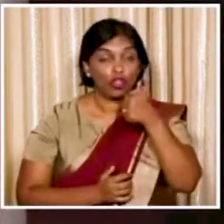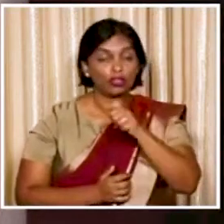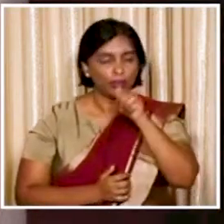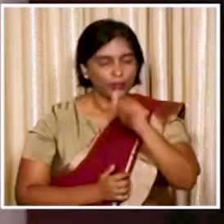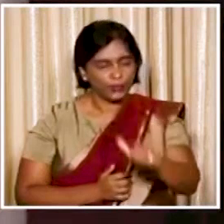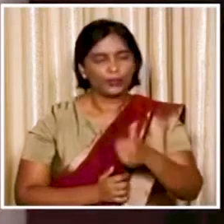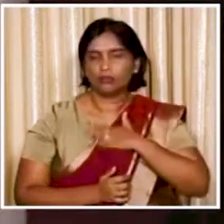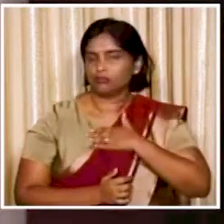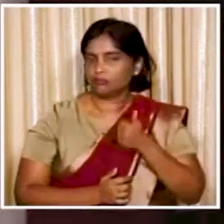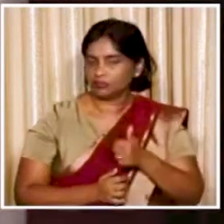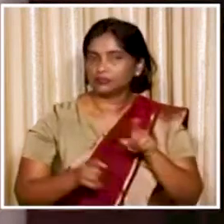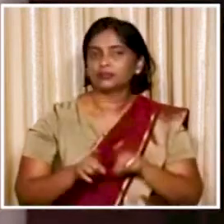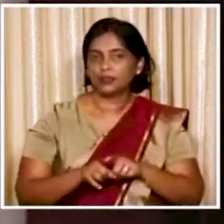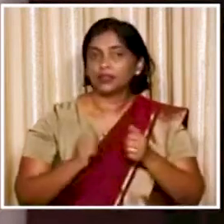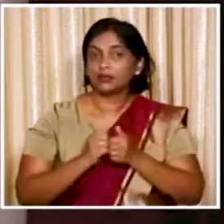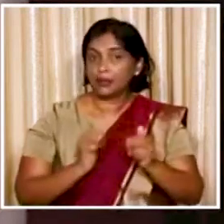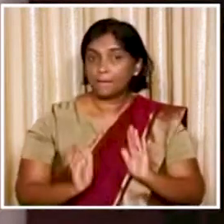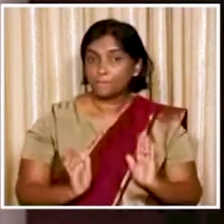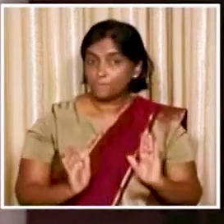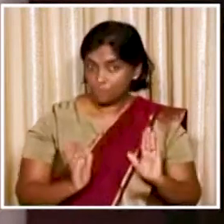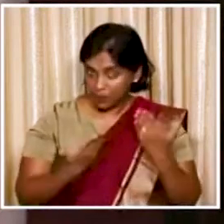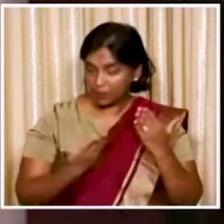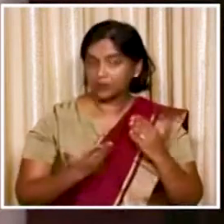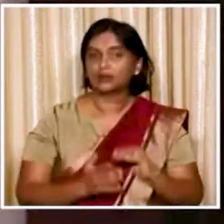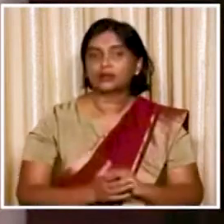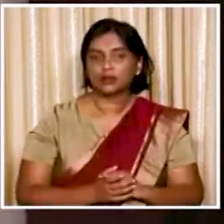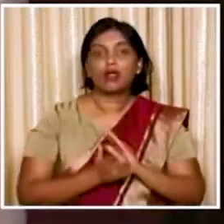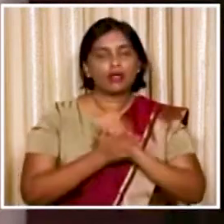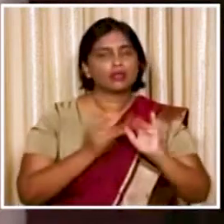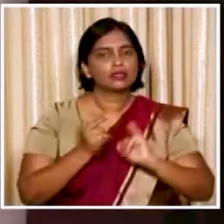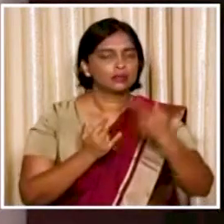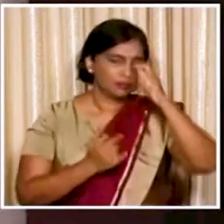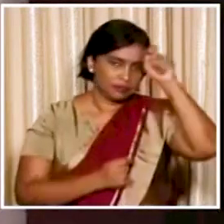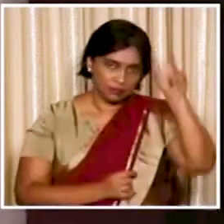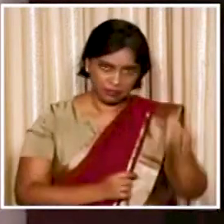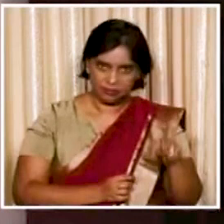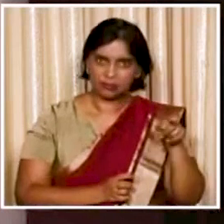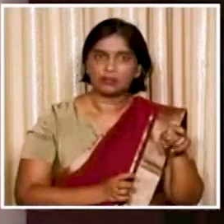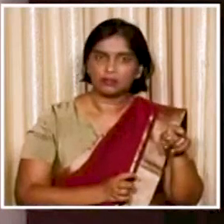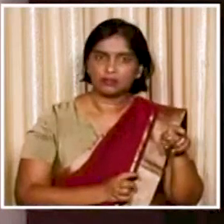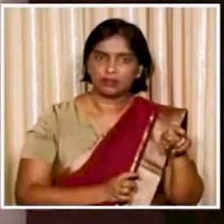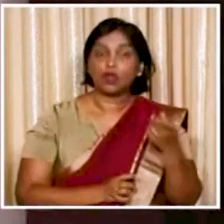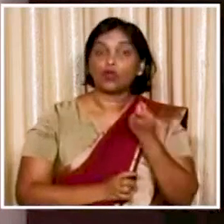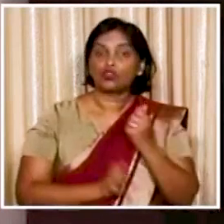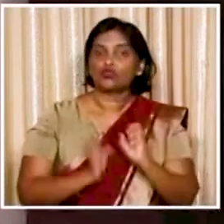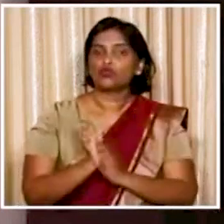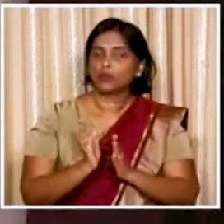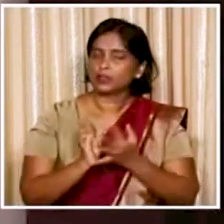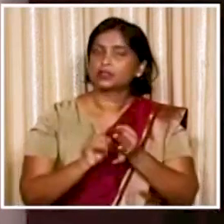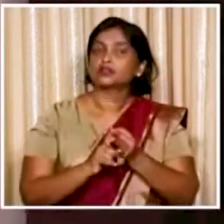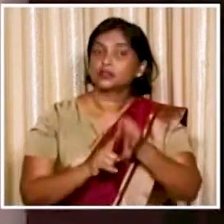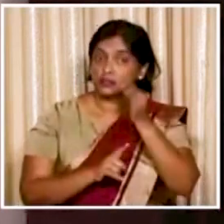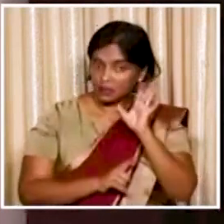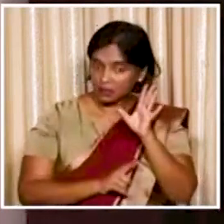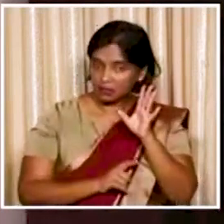සත්භාවයෙන් මේ ගමන ආරම්භ කරන්න නම් හර්ෂද සිල්වා මැතිතුමා මුදල් කමිටුවේ සභාපතිගම